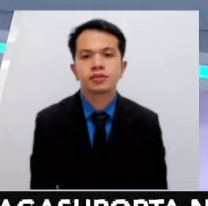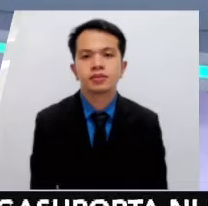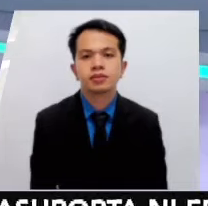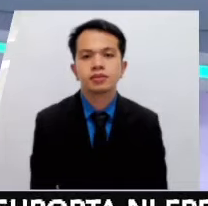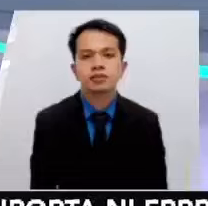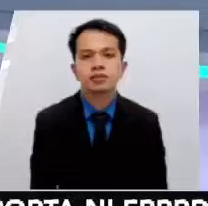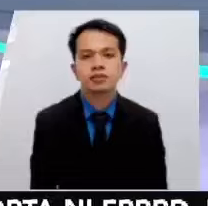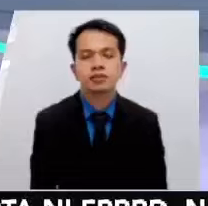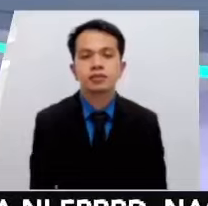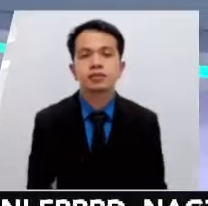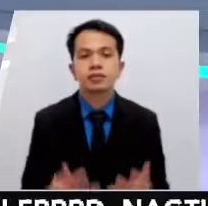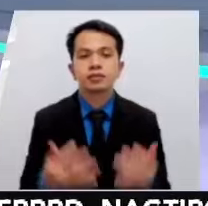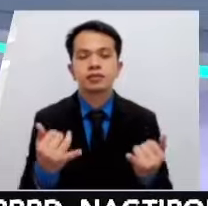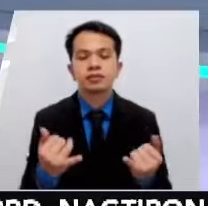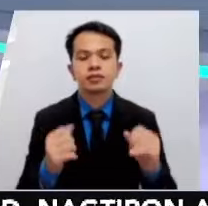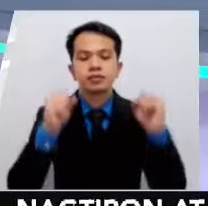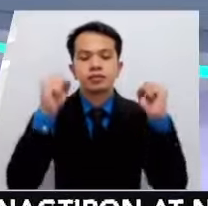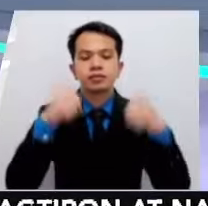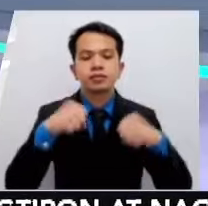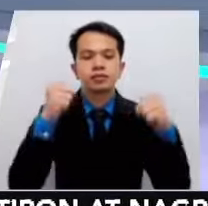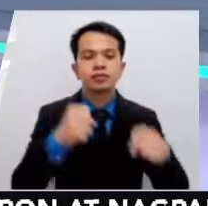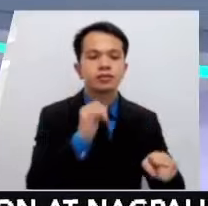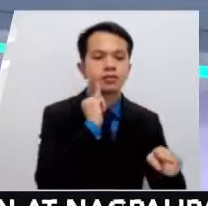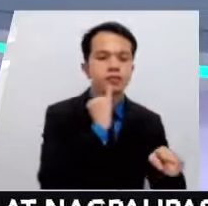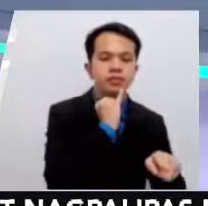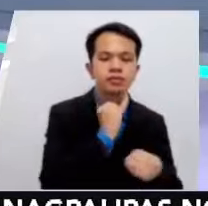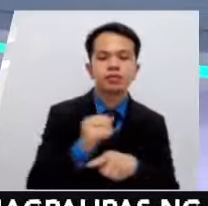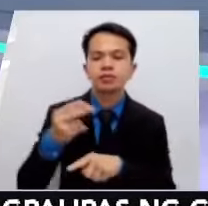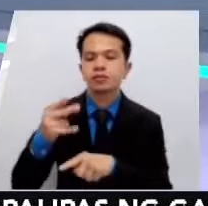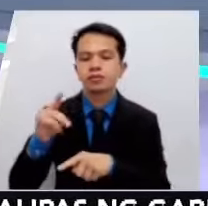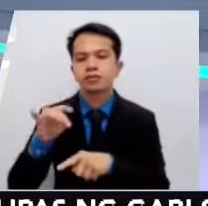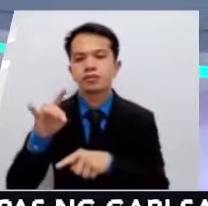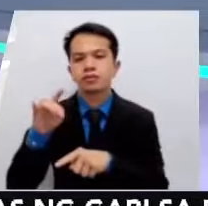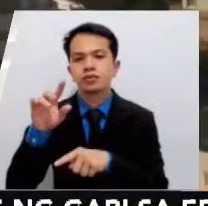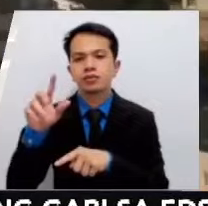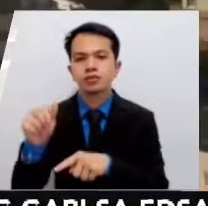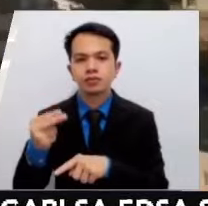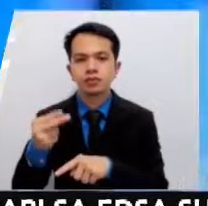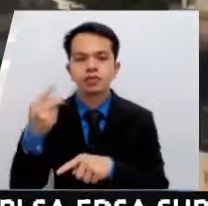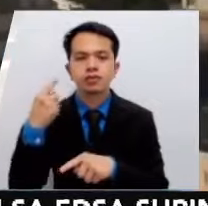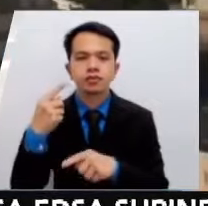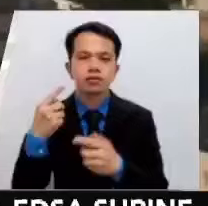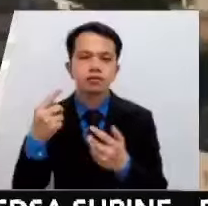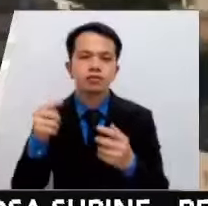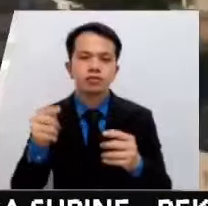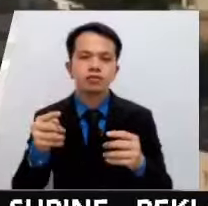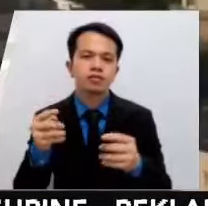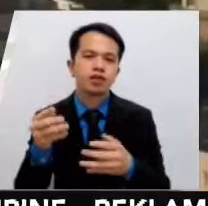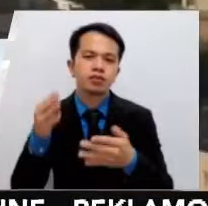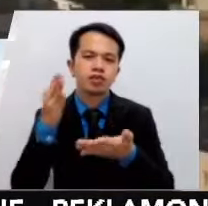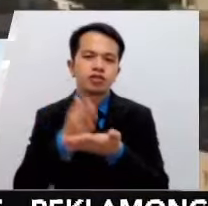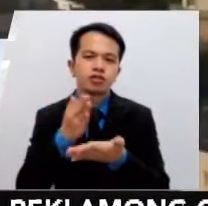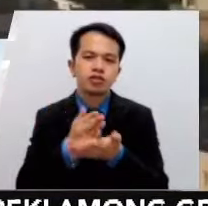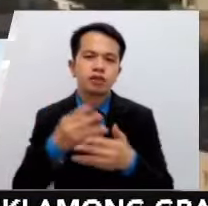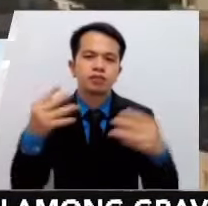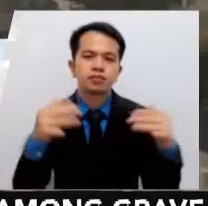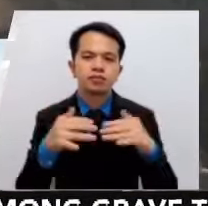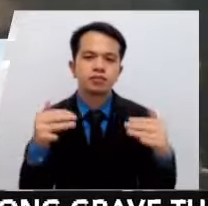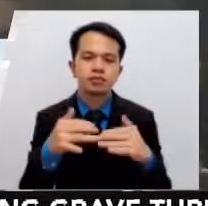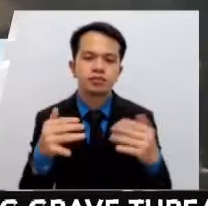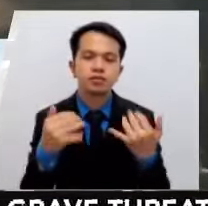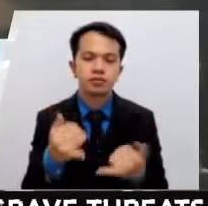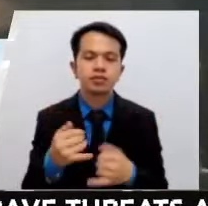Nagkasundo na ang Israel at grupong Hezbollah sa Lebanon sa isang ceasefire deal. Epektibo yan simula ngayong araw ayon kay U.S. President Joe